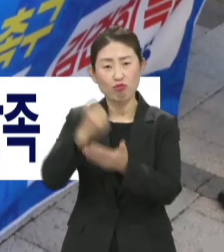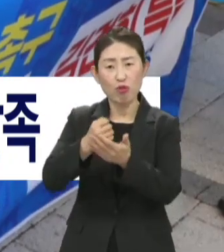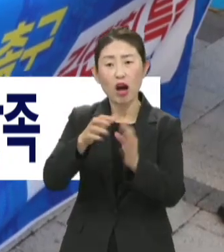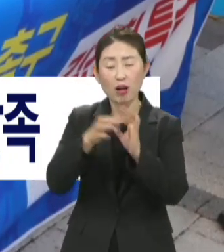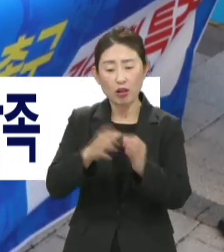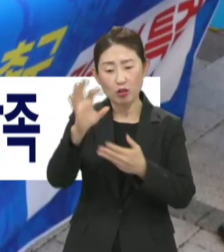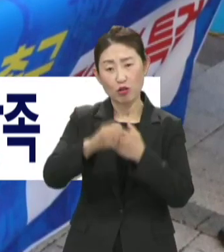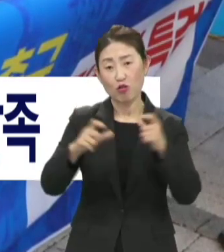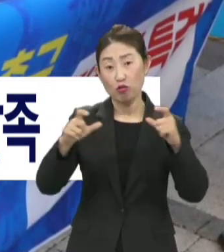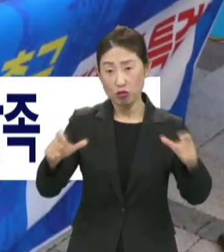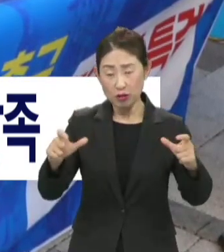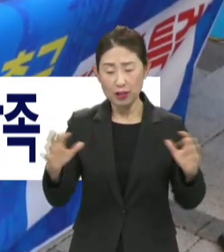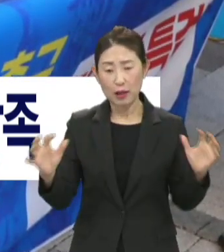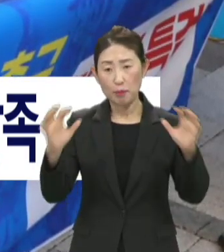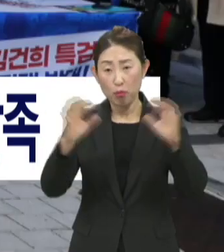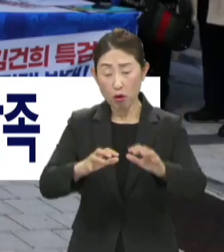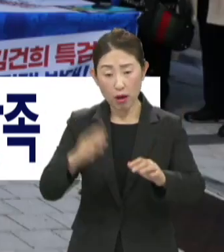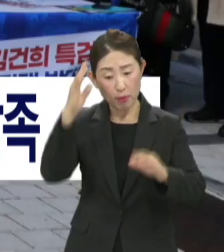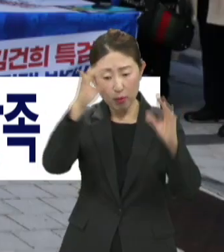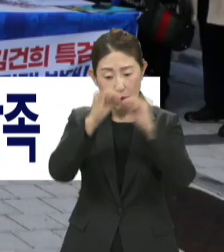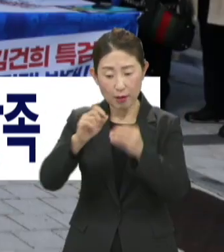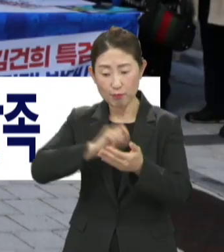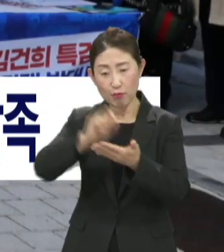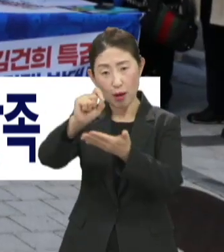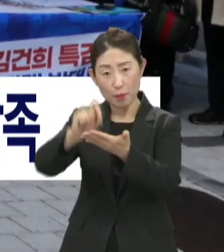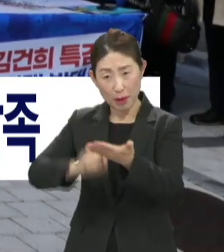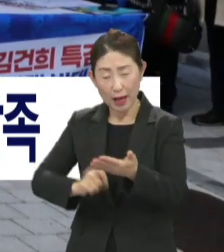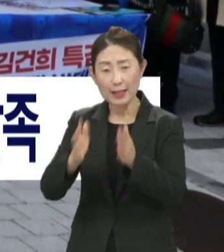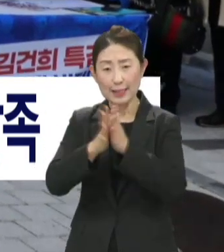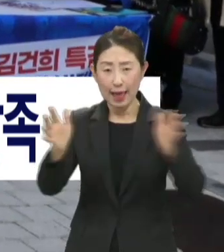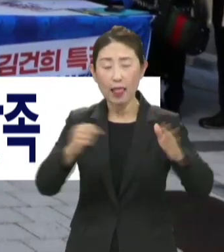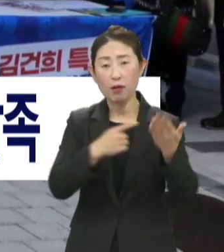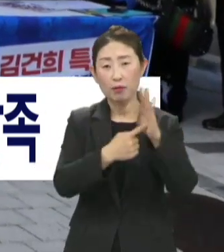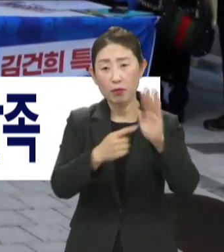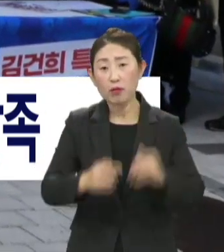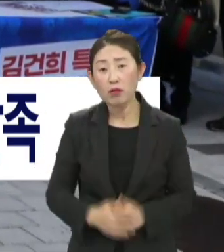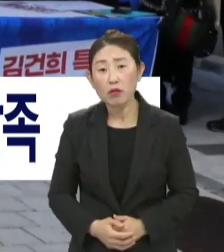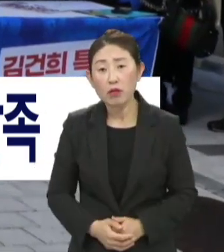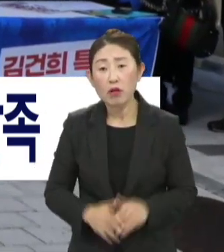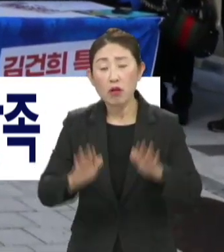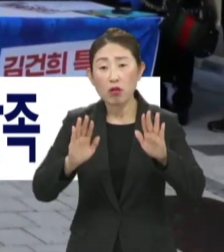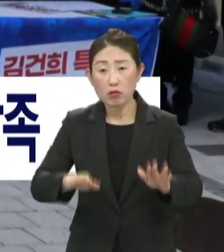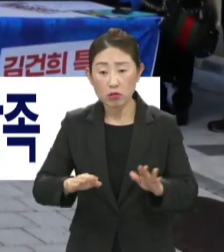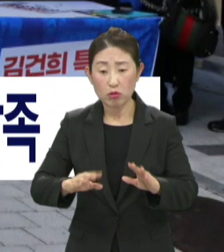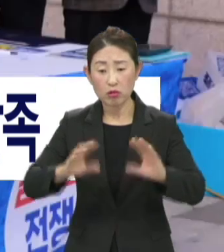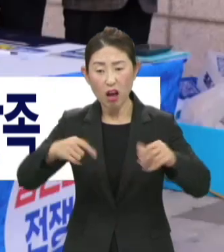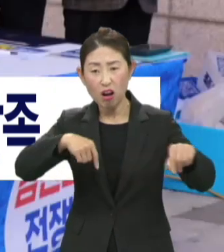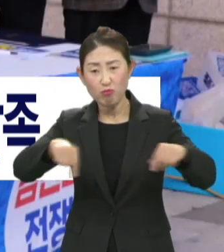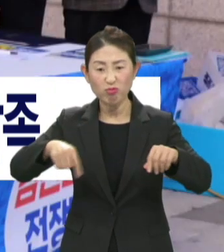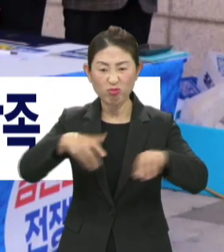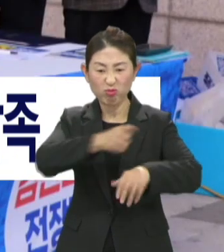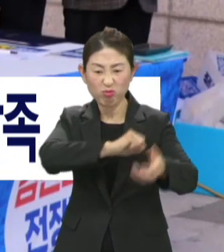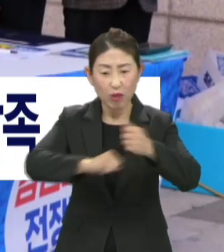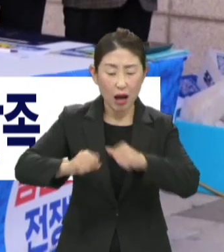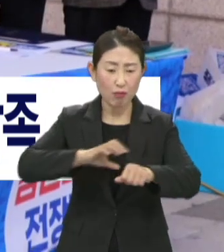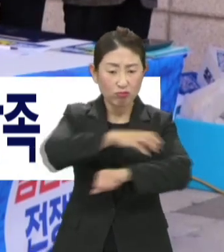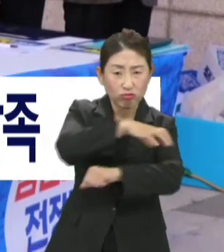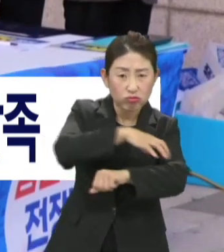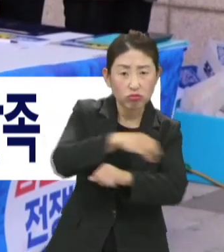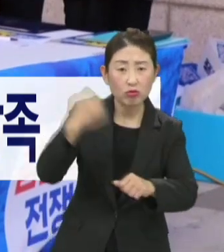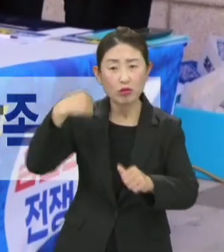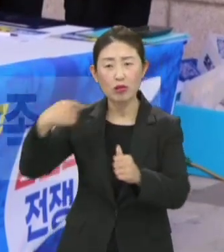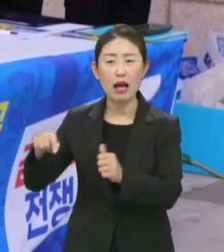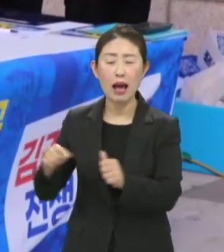둔산동에서 열었습니다 박정현 시당 위원장은 특검을 통해 국정 농단의 배우를 밝혀내고 김건 여사를 사법